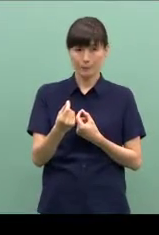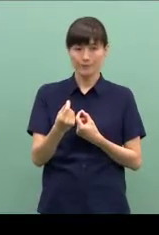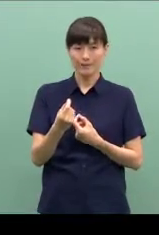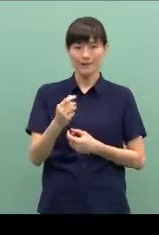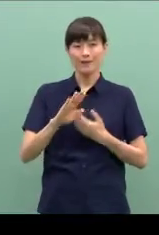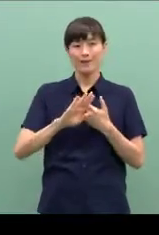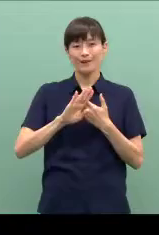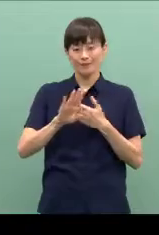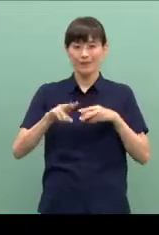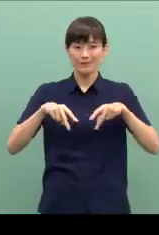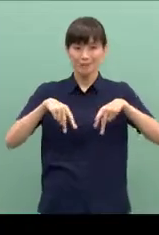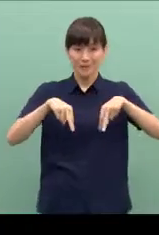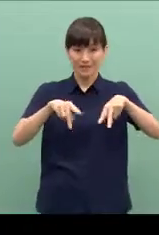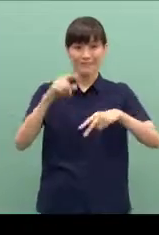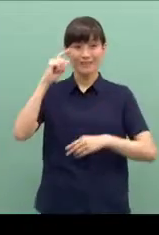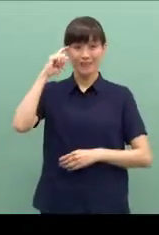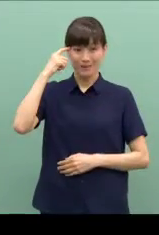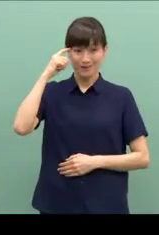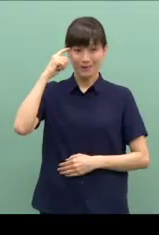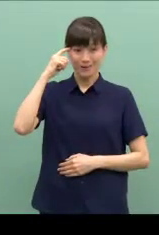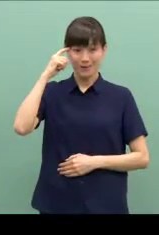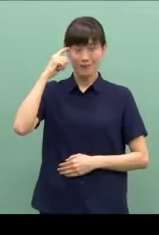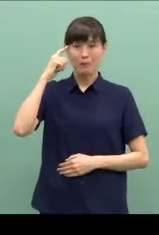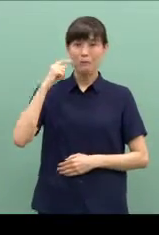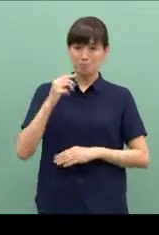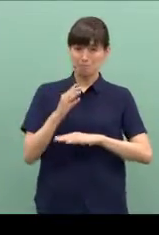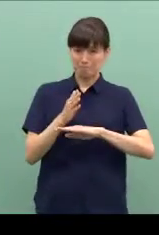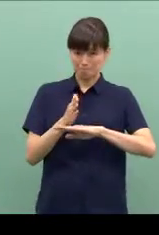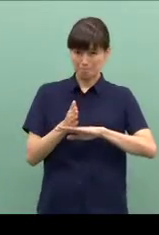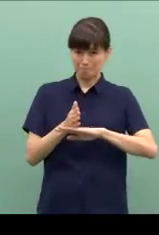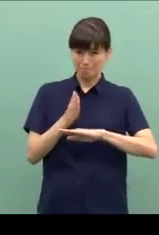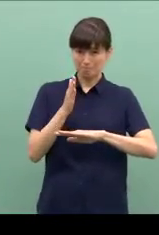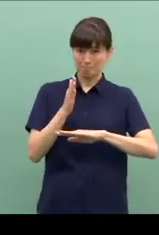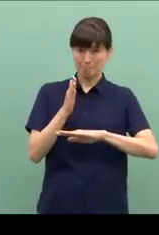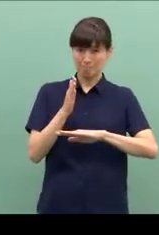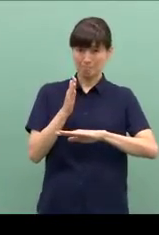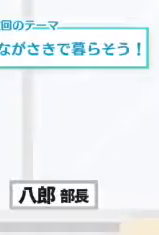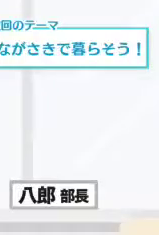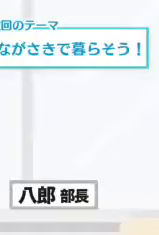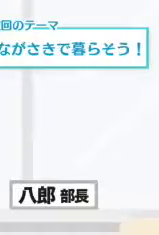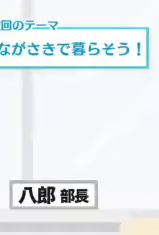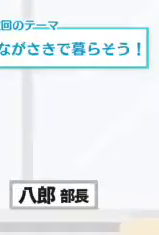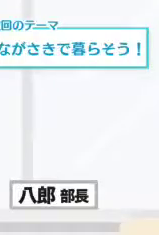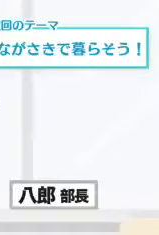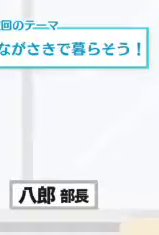確かに。 他にできるボランティアを考えましょう。 うん、ありがとう。